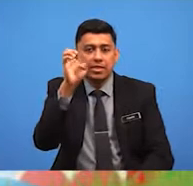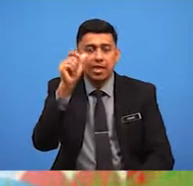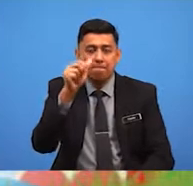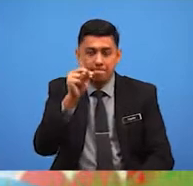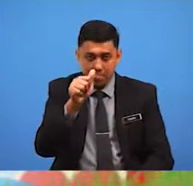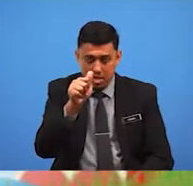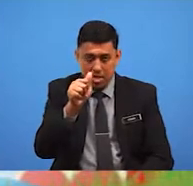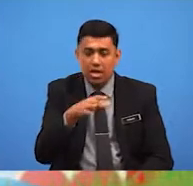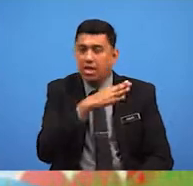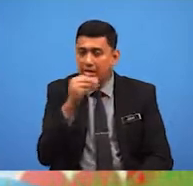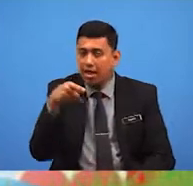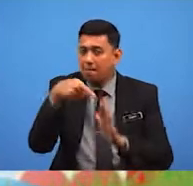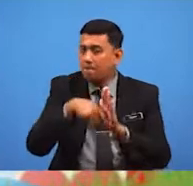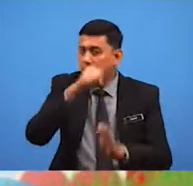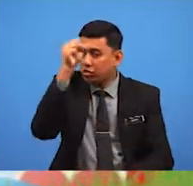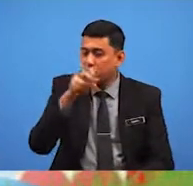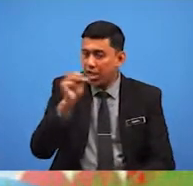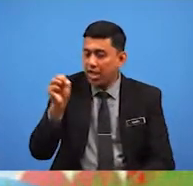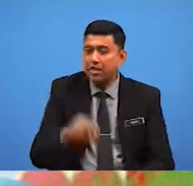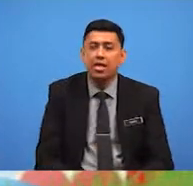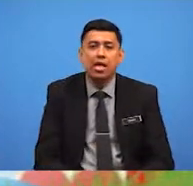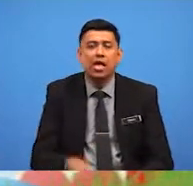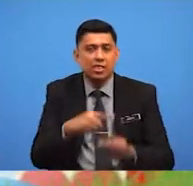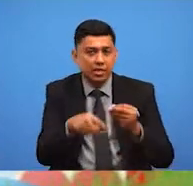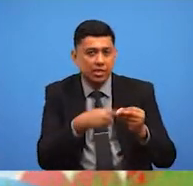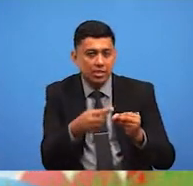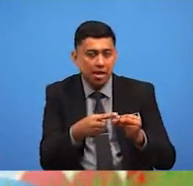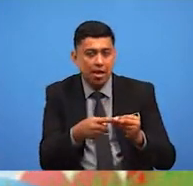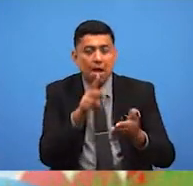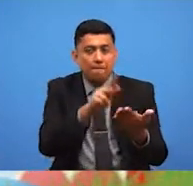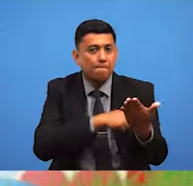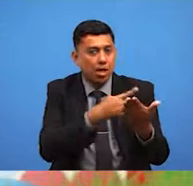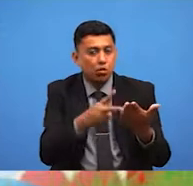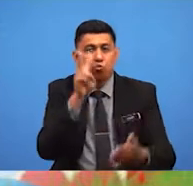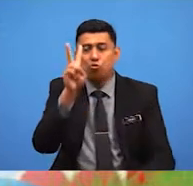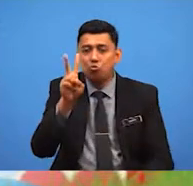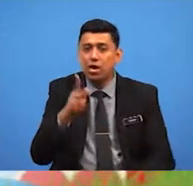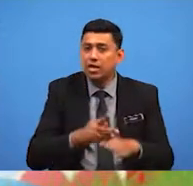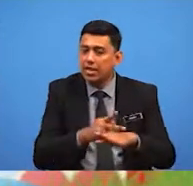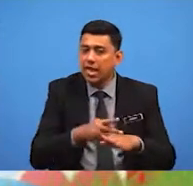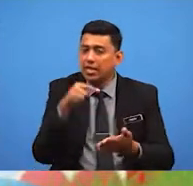bagi objektif pembelajaran berkaitan pantun dua kerat nasihat ini.